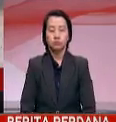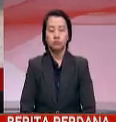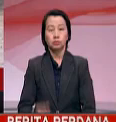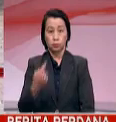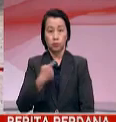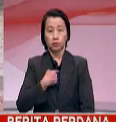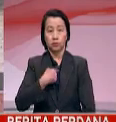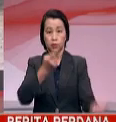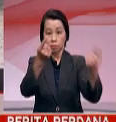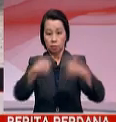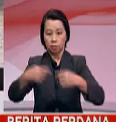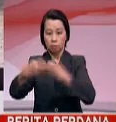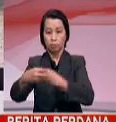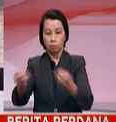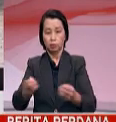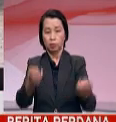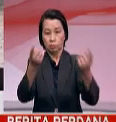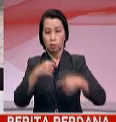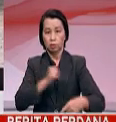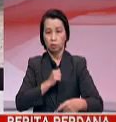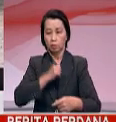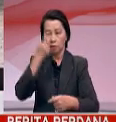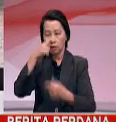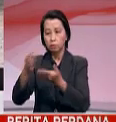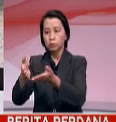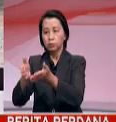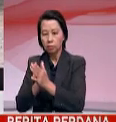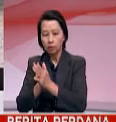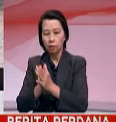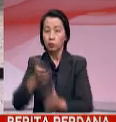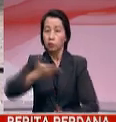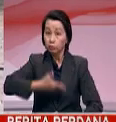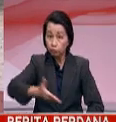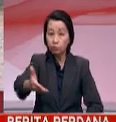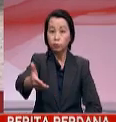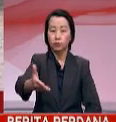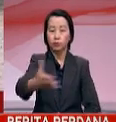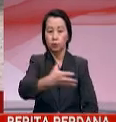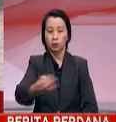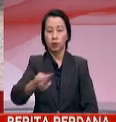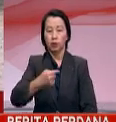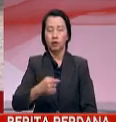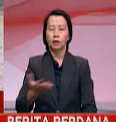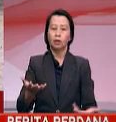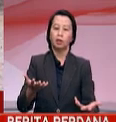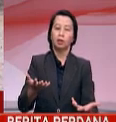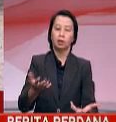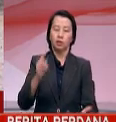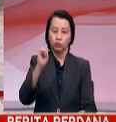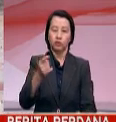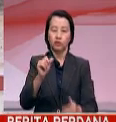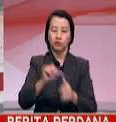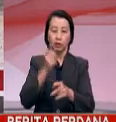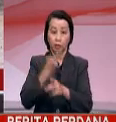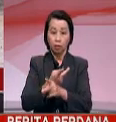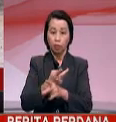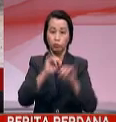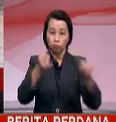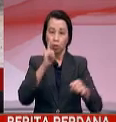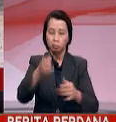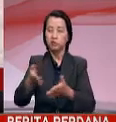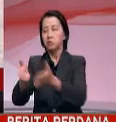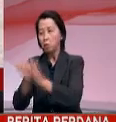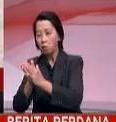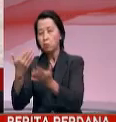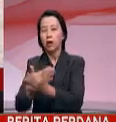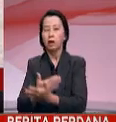Saya datang ke pejabat, datang sendiri untuk mohon jemputan itu, dan sayangnya dia cuma setiap kali nak Jumaat kena mohon yang